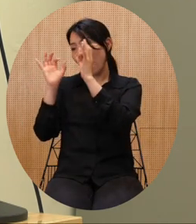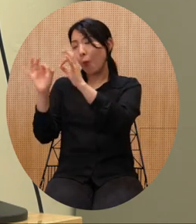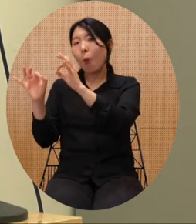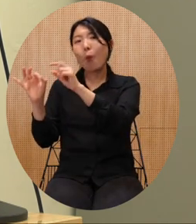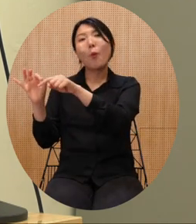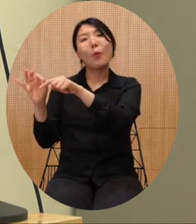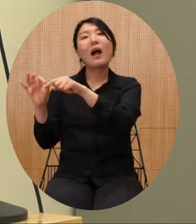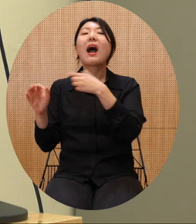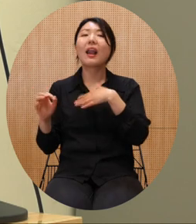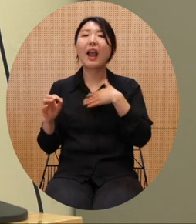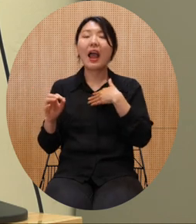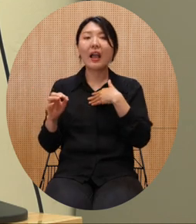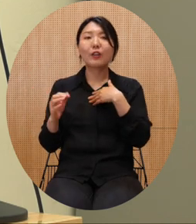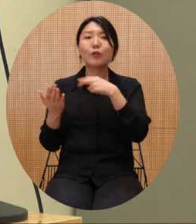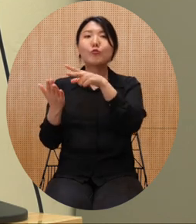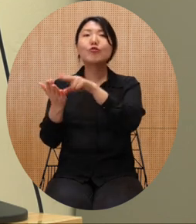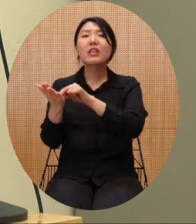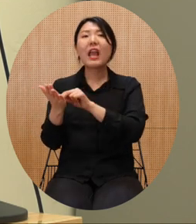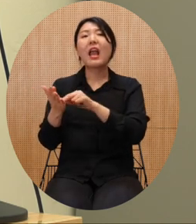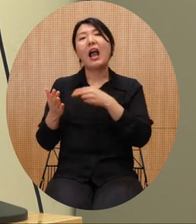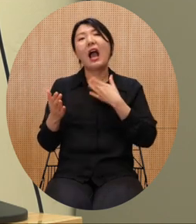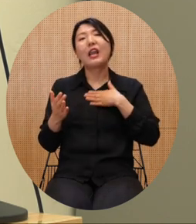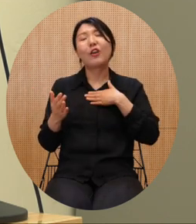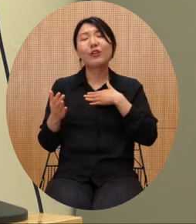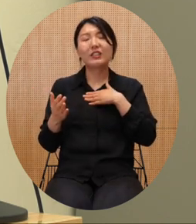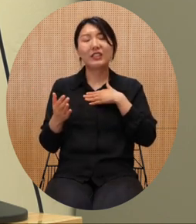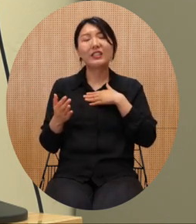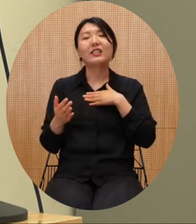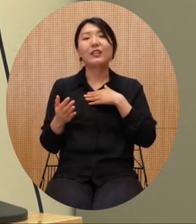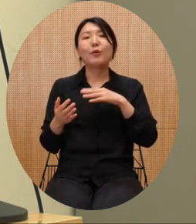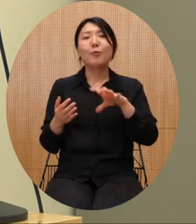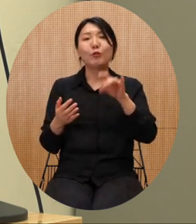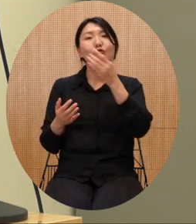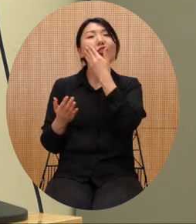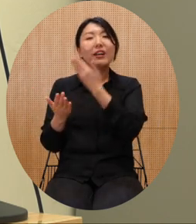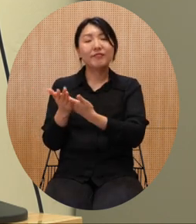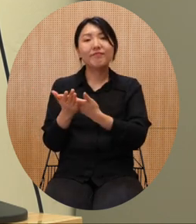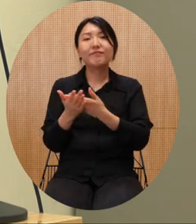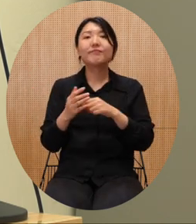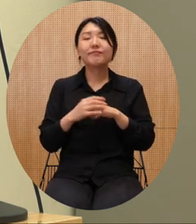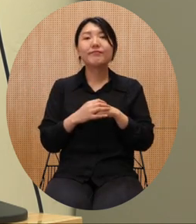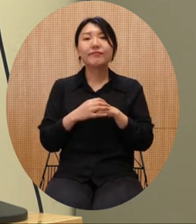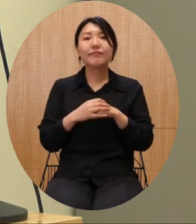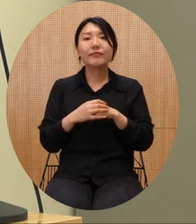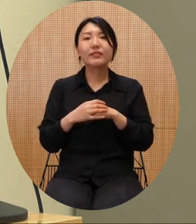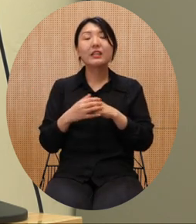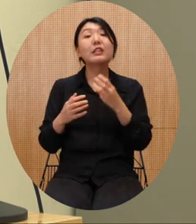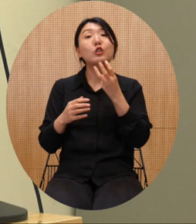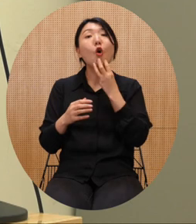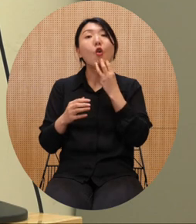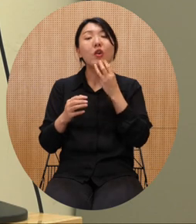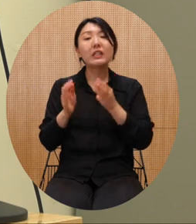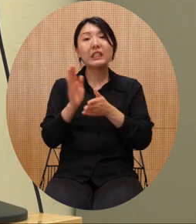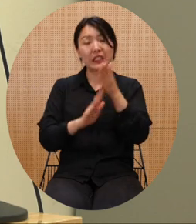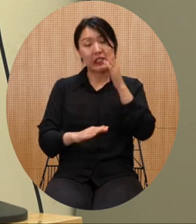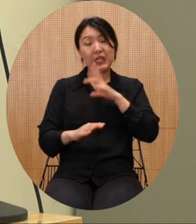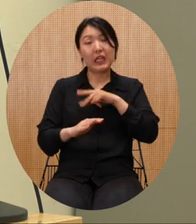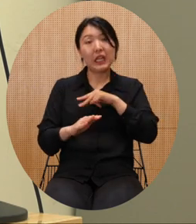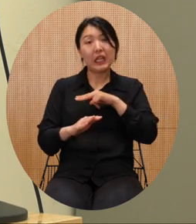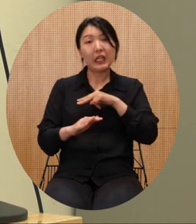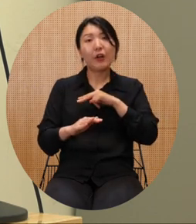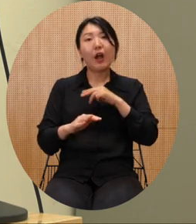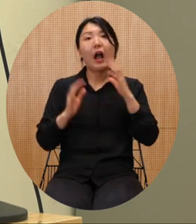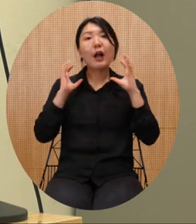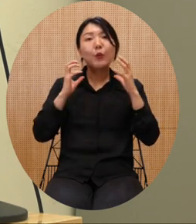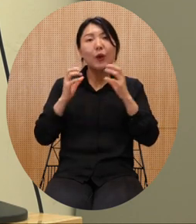그게 우리를 그러니까 문제를 먼저 인지하는 게 굉장히 중요하다라는 생각이 듭니다. 그래서 그 서울시의회 이런 데서도 그러는데